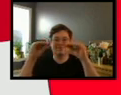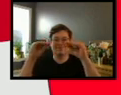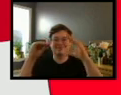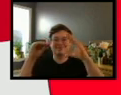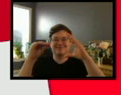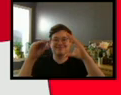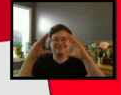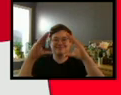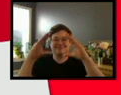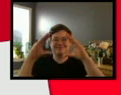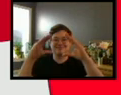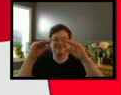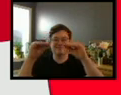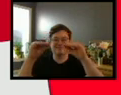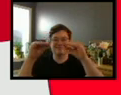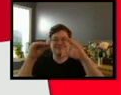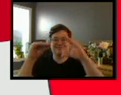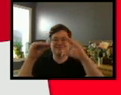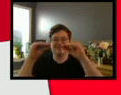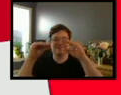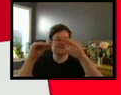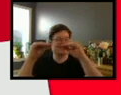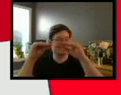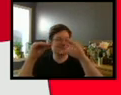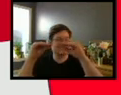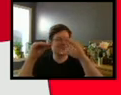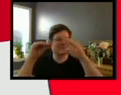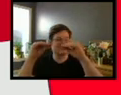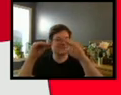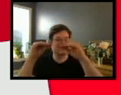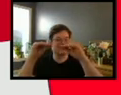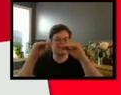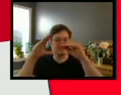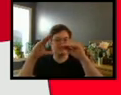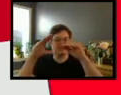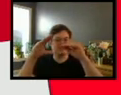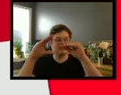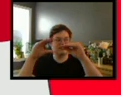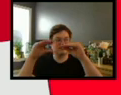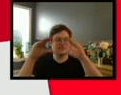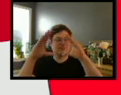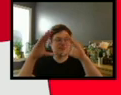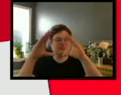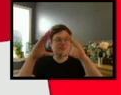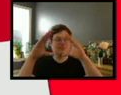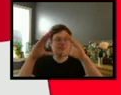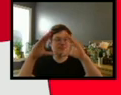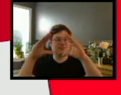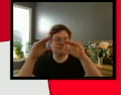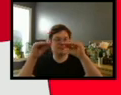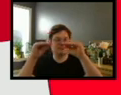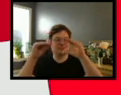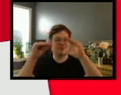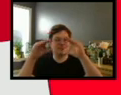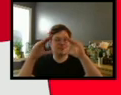kaller maskinlæring, håndtracking, også kommet kjempelangt. Dette er en superenkel demo vi lagde i Try, rett og slett for å leke litt med dette.